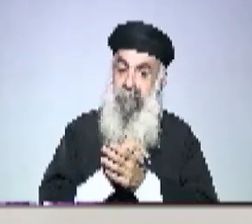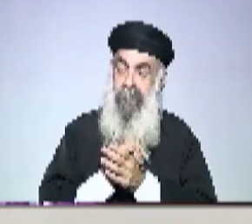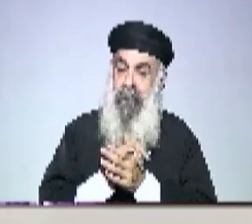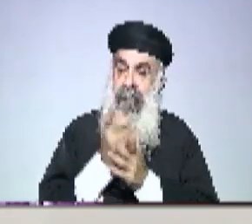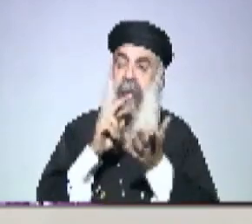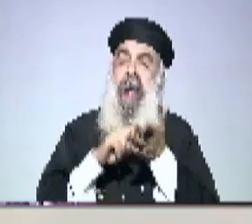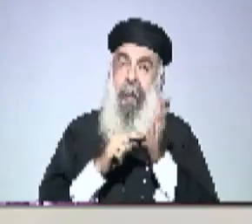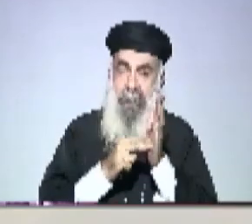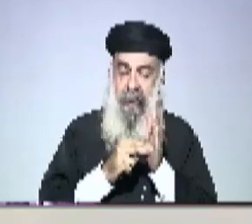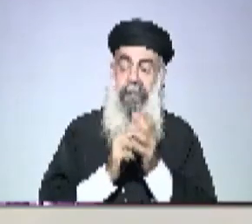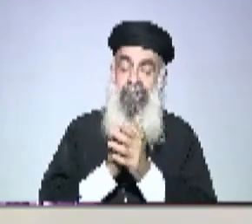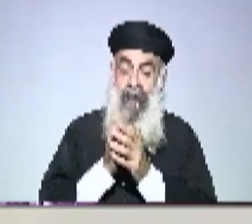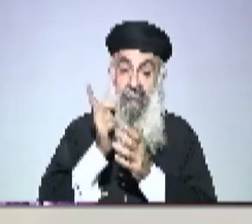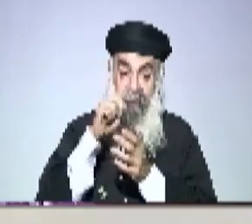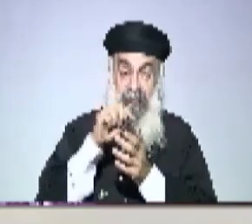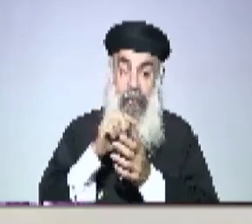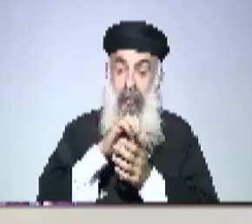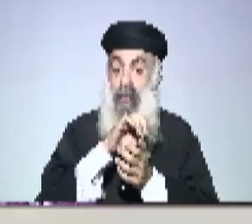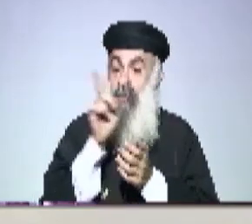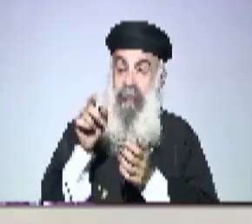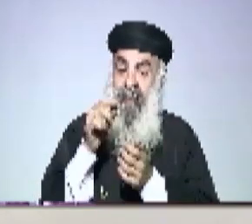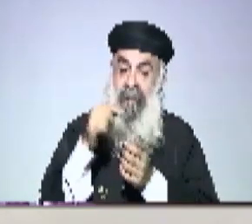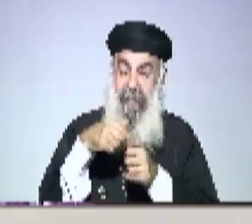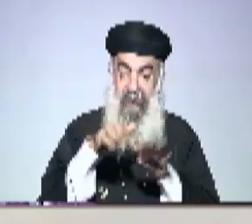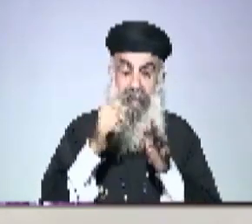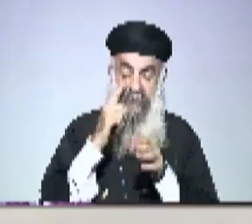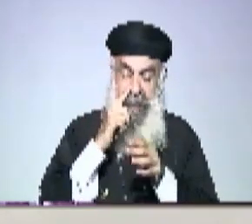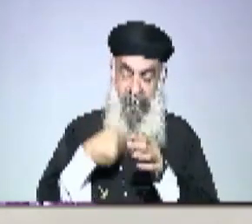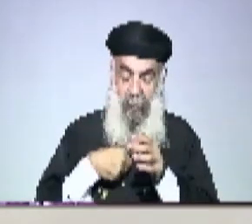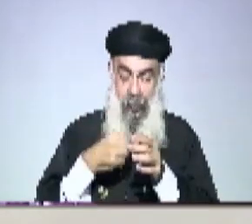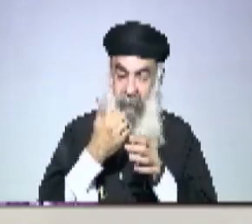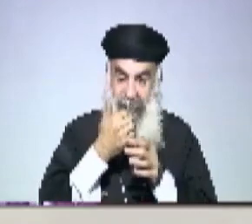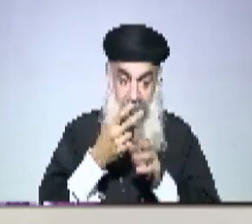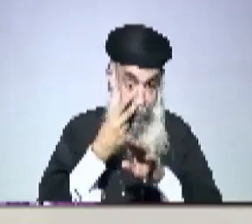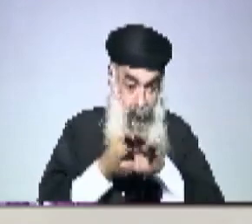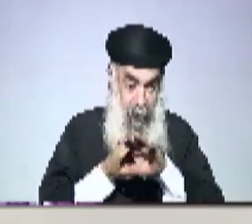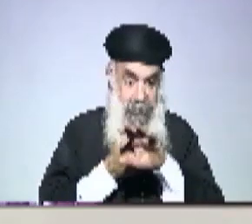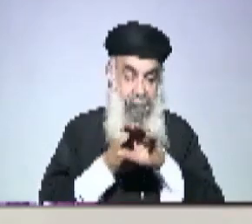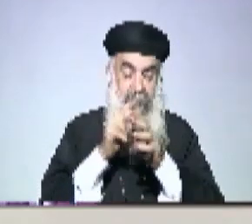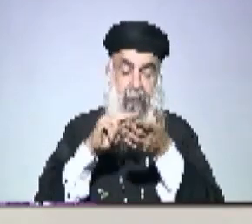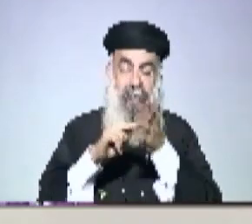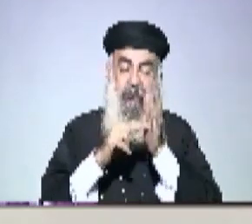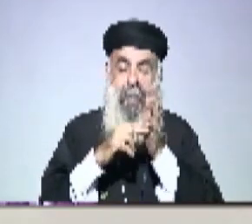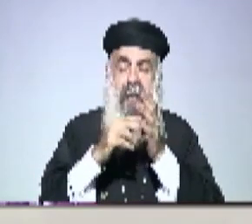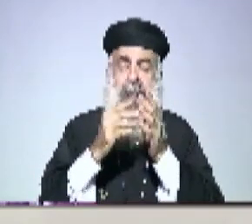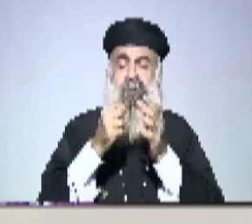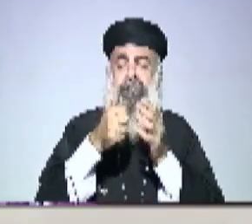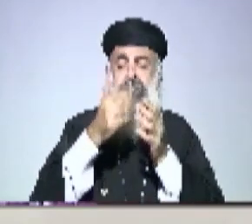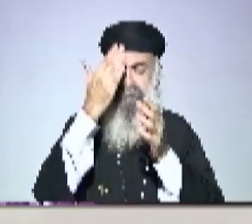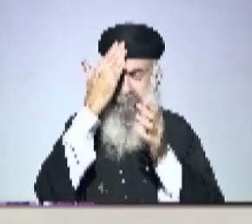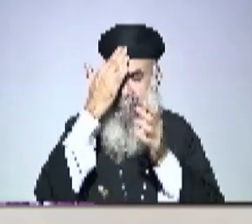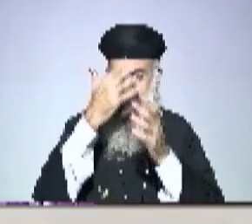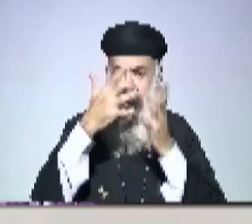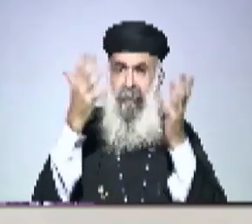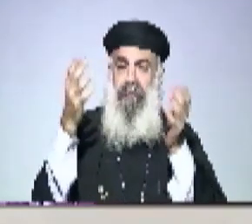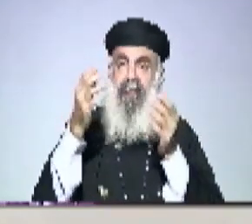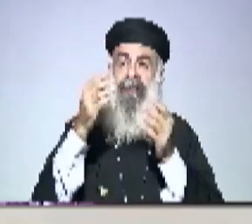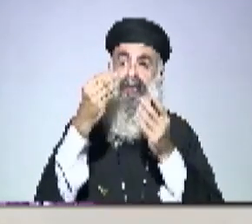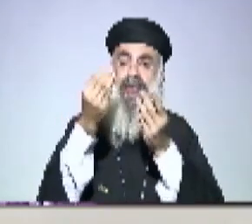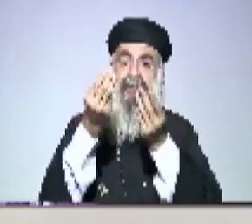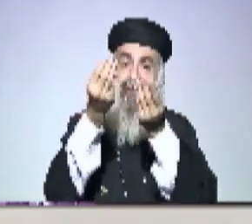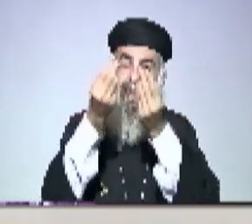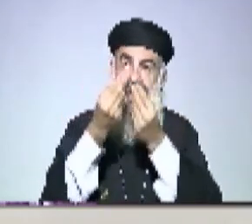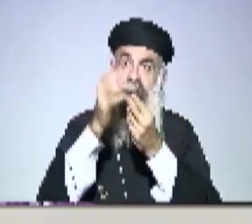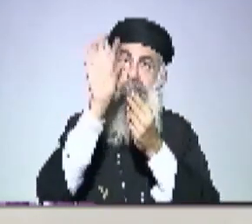الاعمال مع انه لم رك نفسه ب شاهد وهو يفعل خيرا يعطينا من